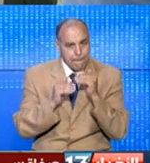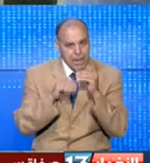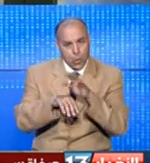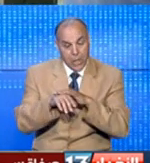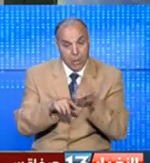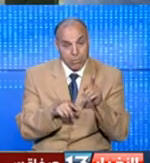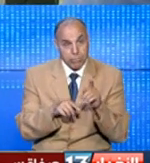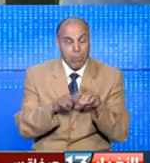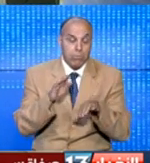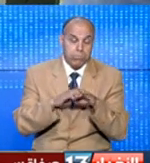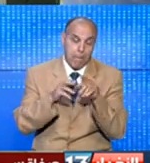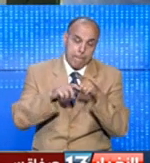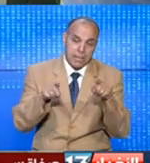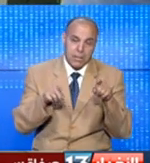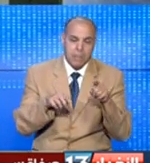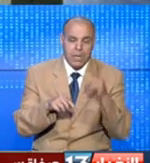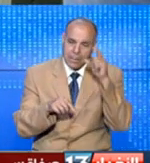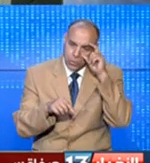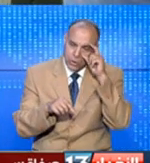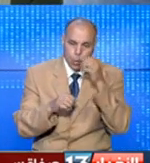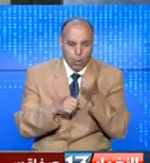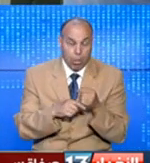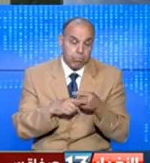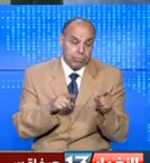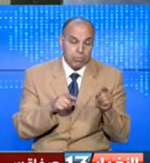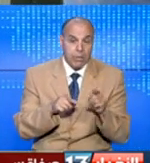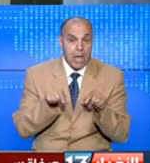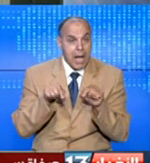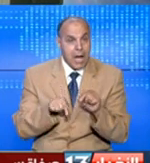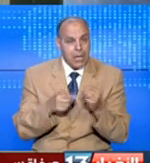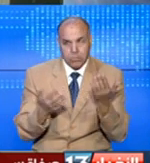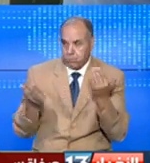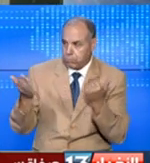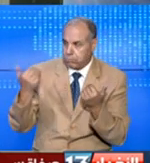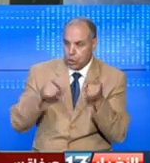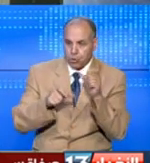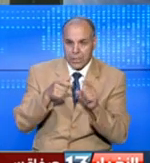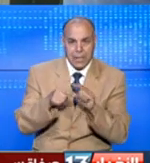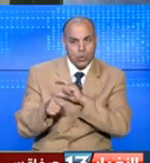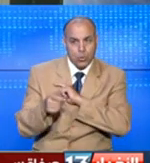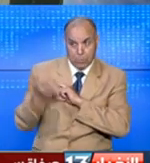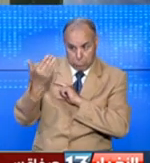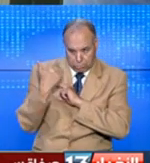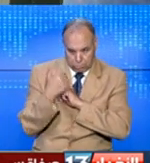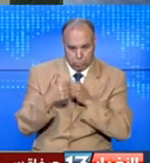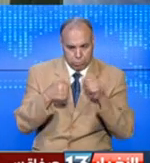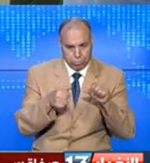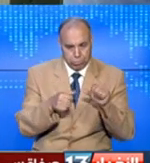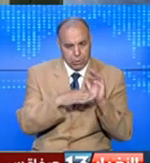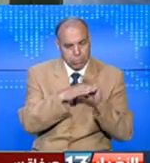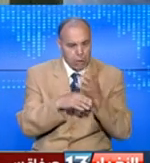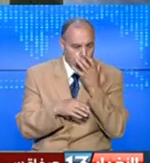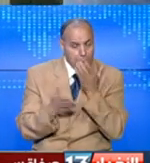الغايه اللي فيها ضغط كبير سيد ابو زيد والقران احنا هنا قاعدين نقول في الماده خصوصا اللي هما اه يستحق علينا